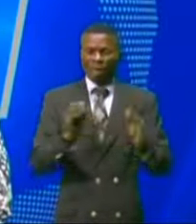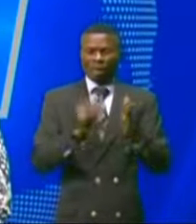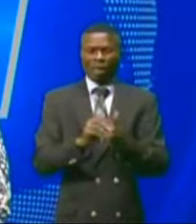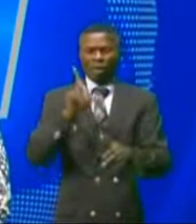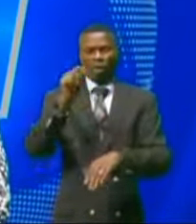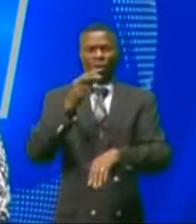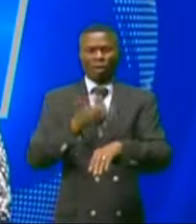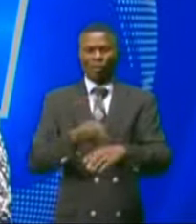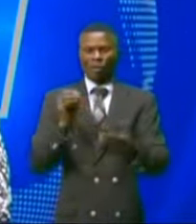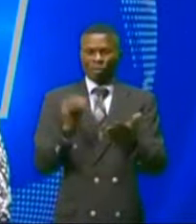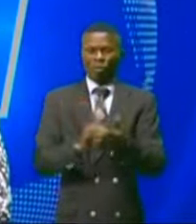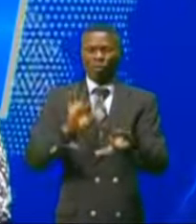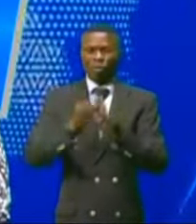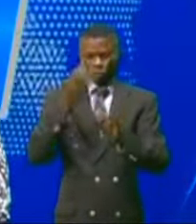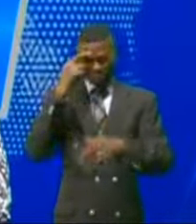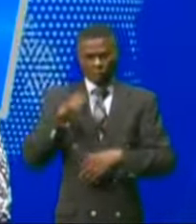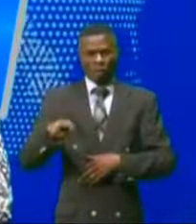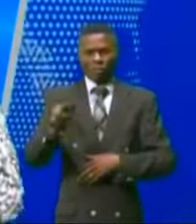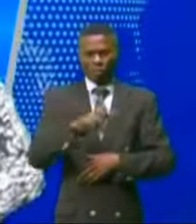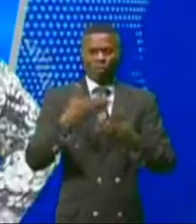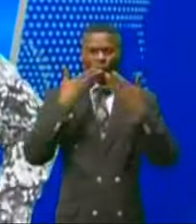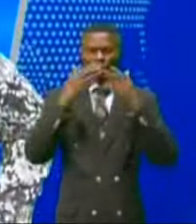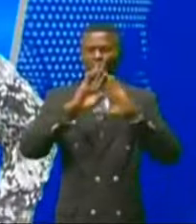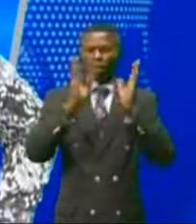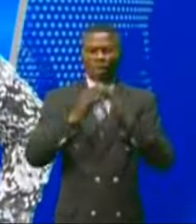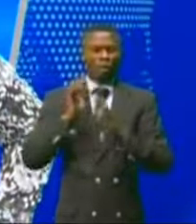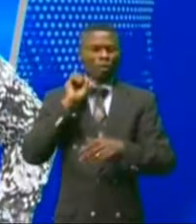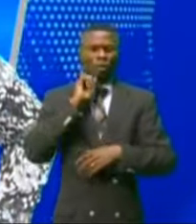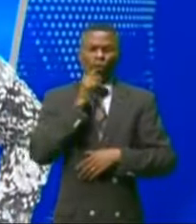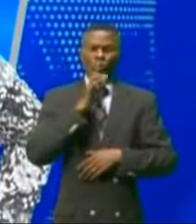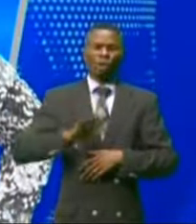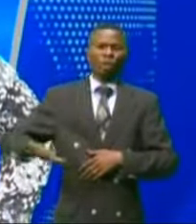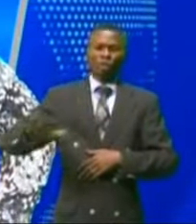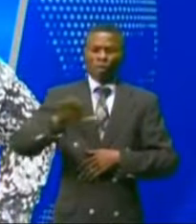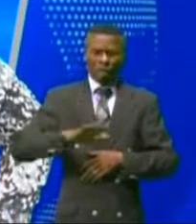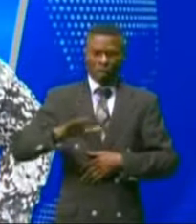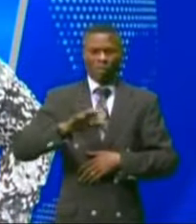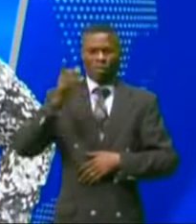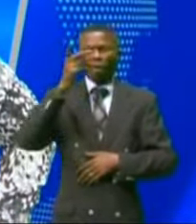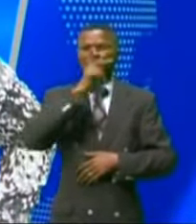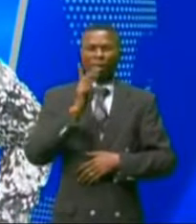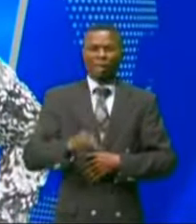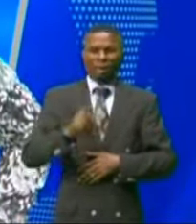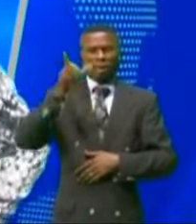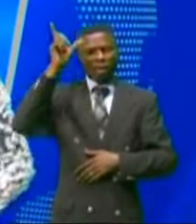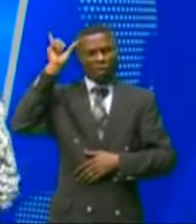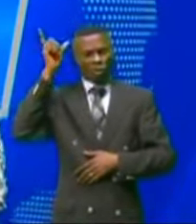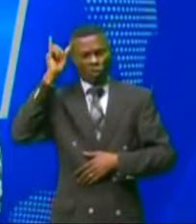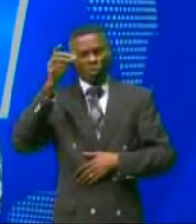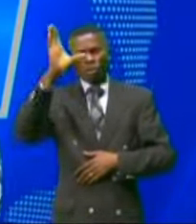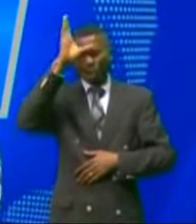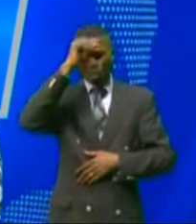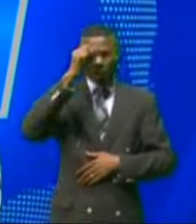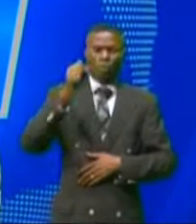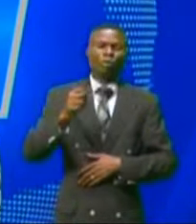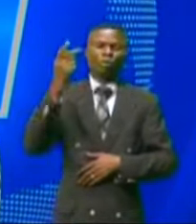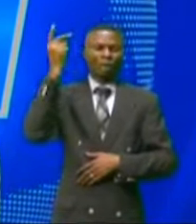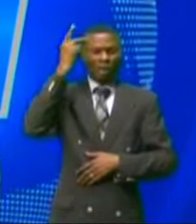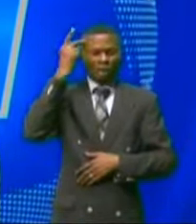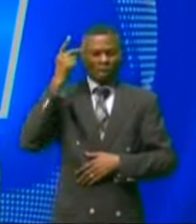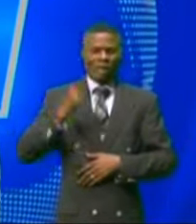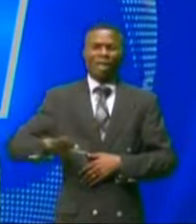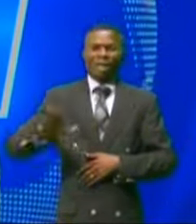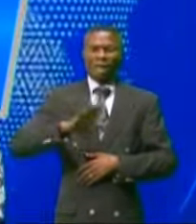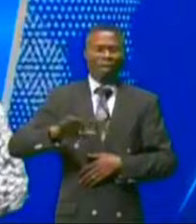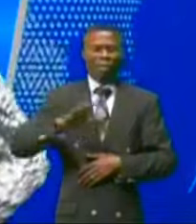Nadine Futuka et Patricia Ungu, réalisé par Pascal Chizot. Étienne Lula était derrière la caméra, le tout sous la coordination de